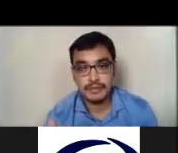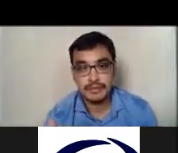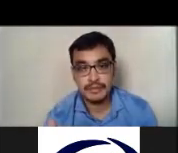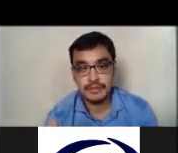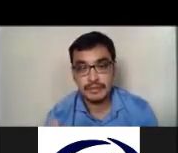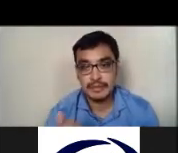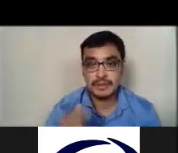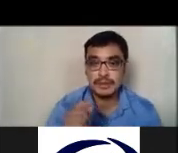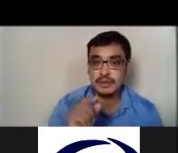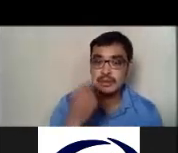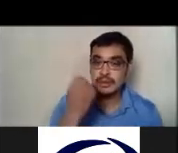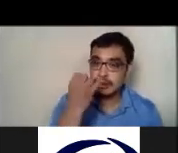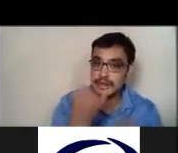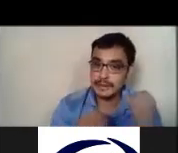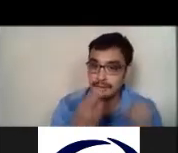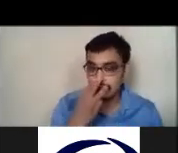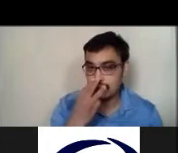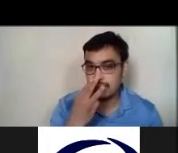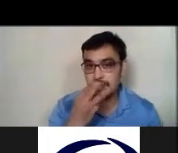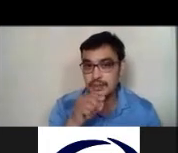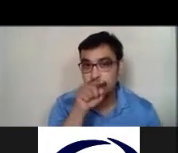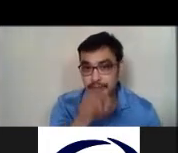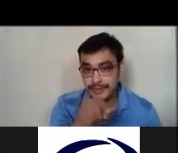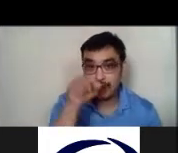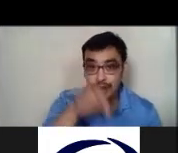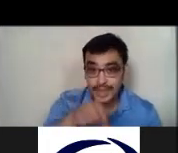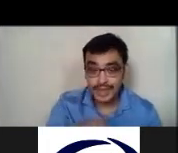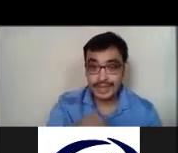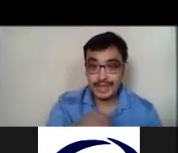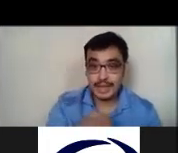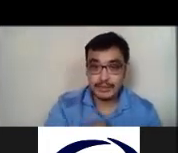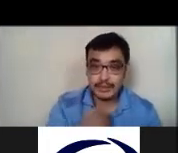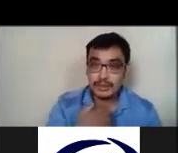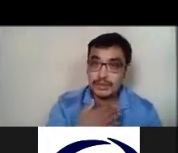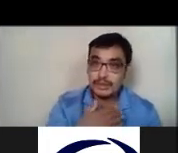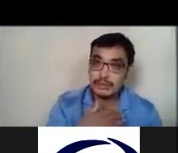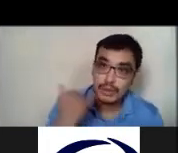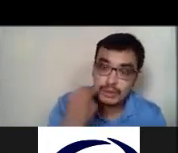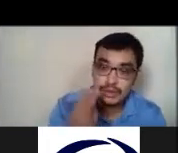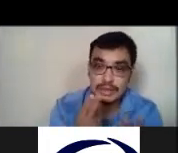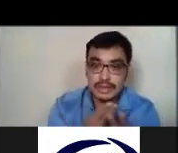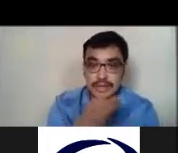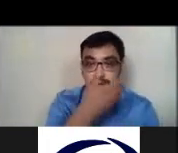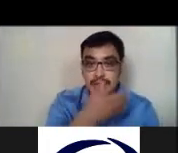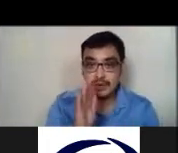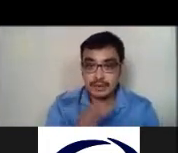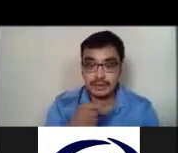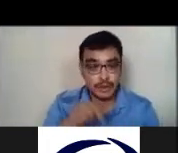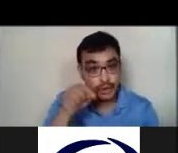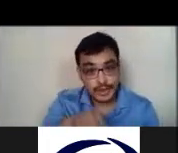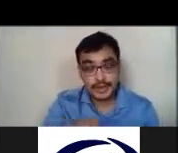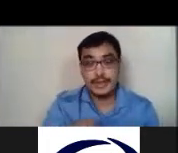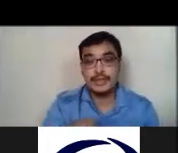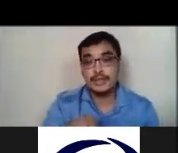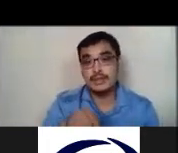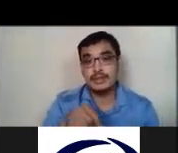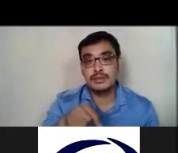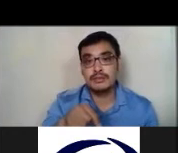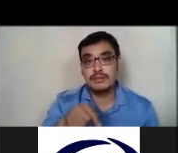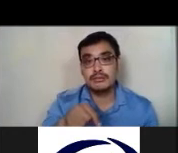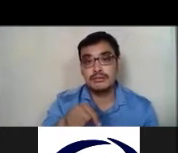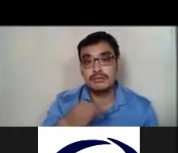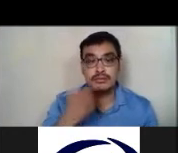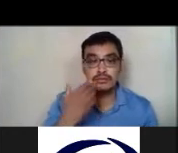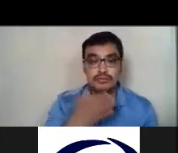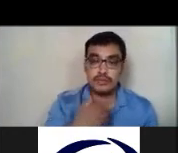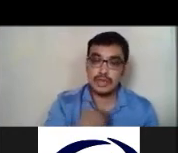लास्टमा चाहिँ तपाईँ अहिले नै आफूलाई मरौँ जस्तो लागेको छ आफै अहिले नै चाहिँ के अरे